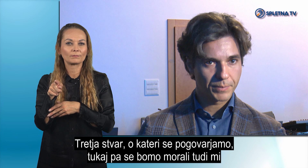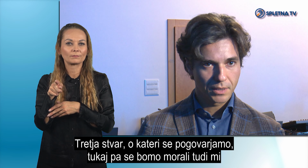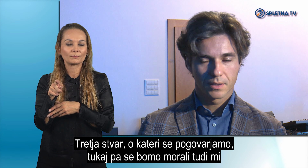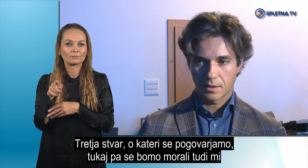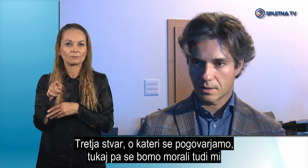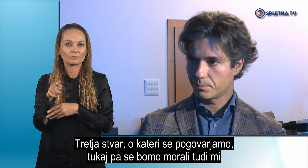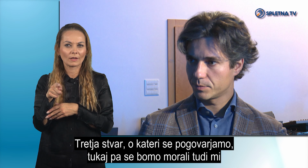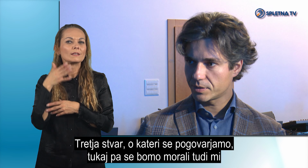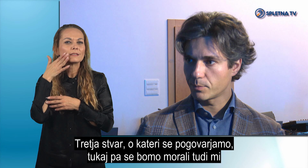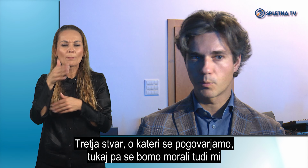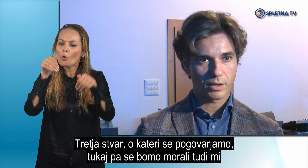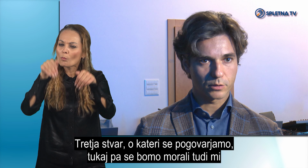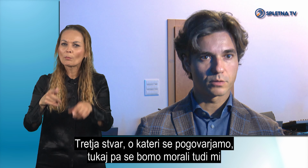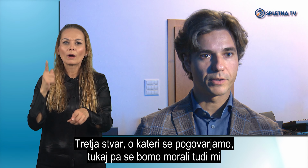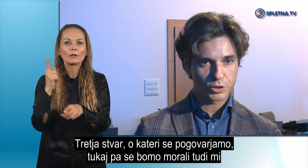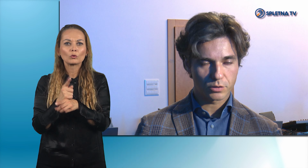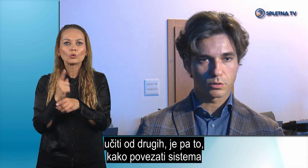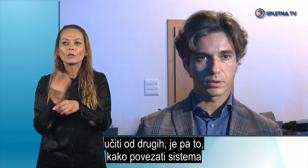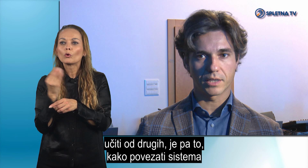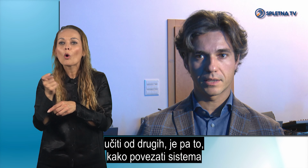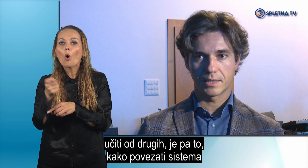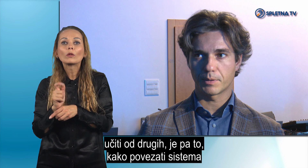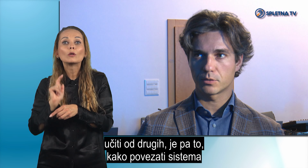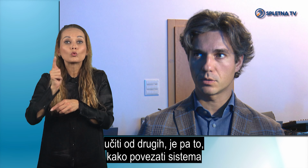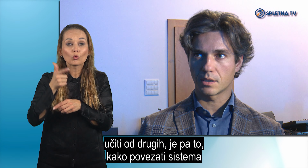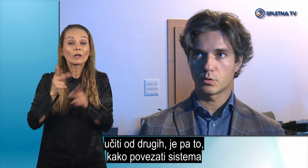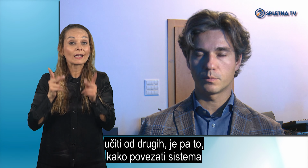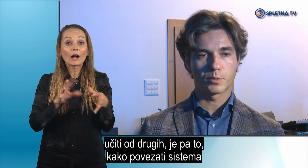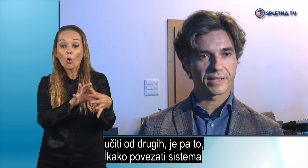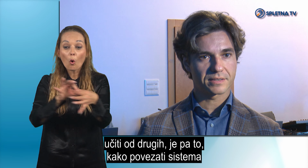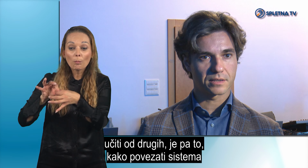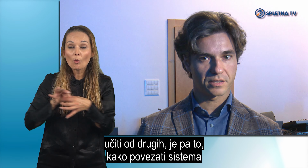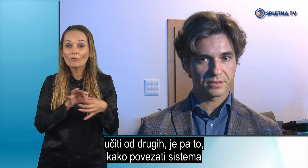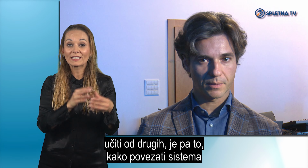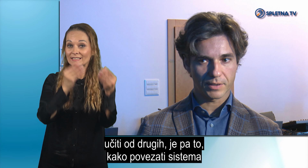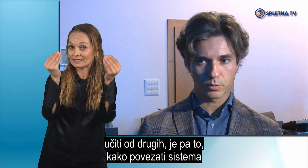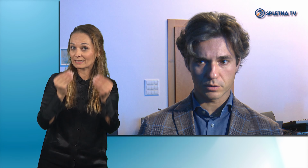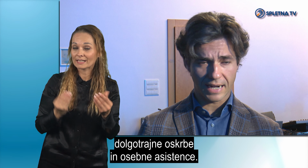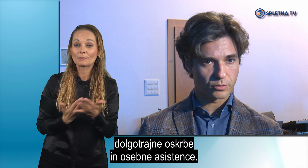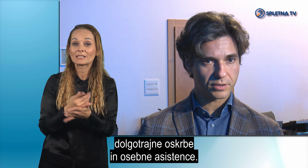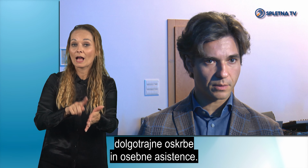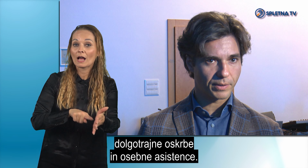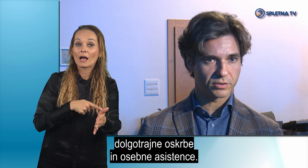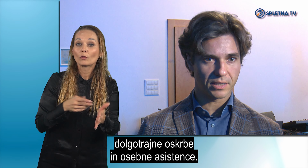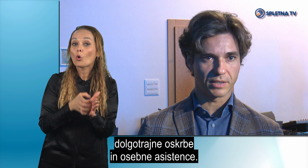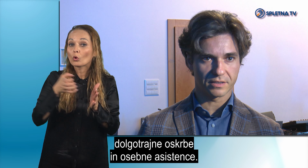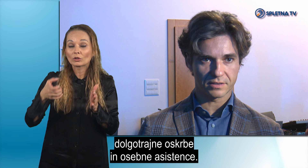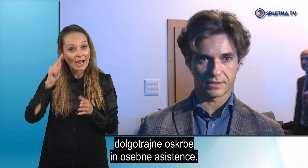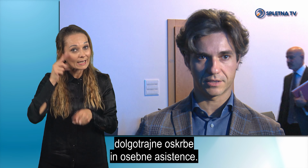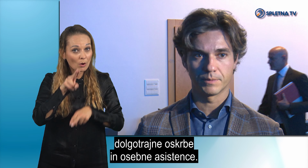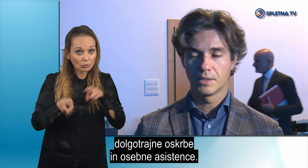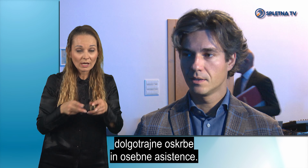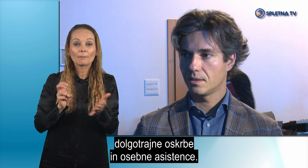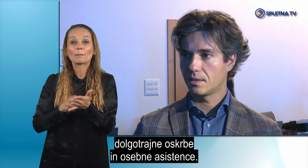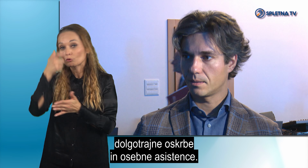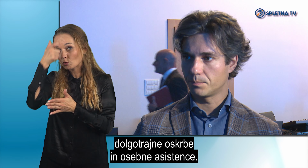pa se bomo morali tudi mi učiti od drugih, je pa to, kako povezati sistema dolgotrajne oskrbe in osebne